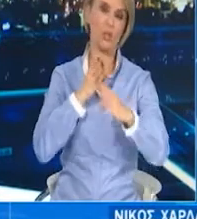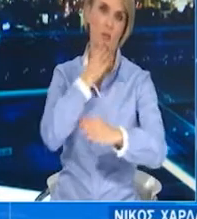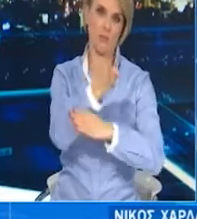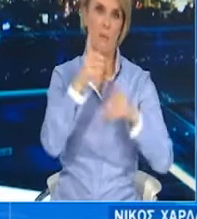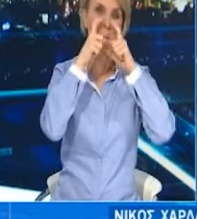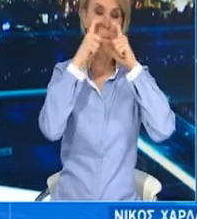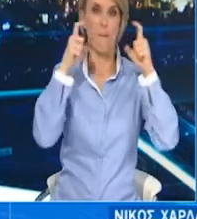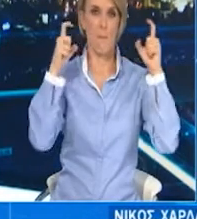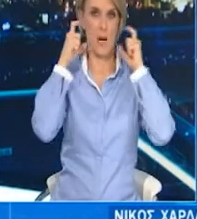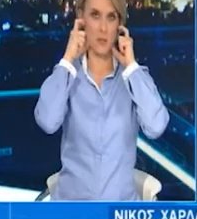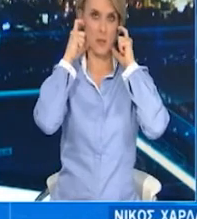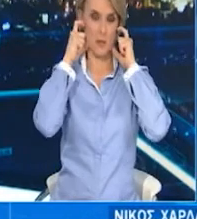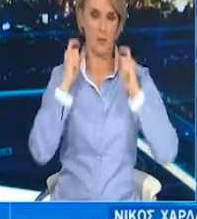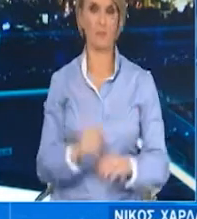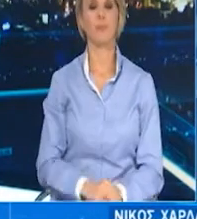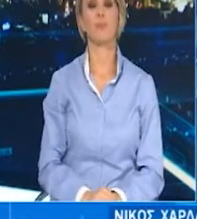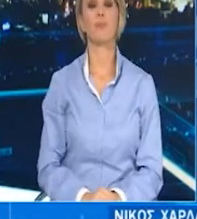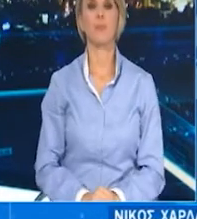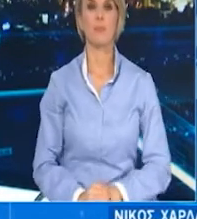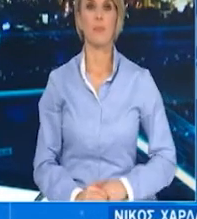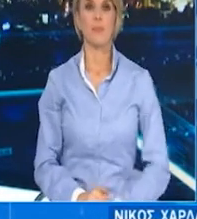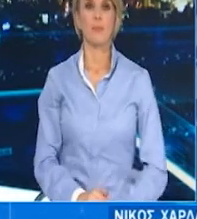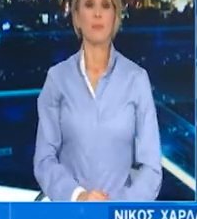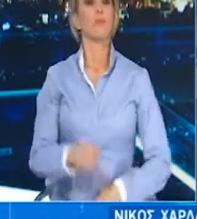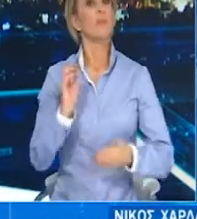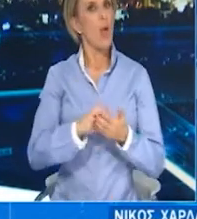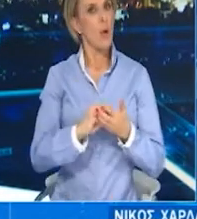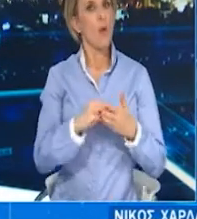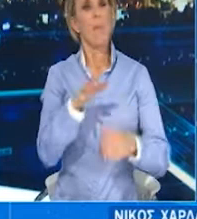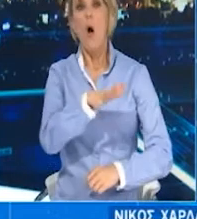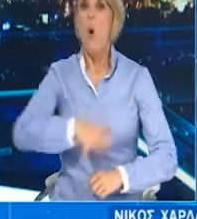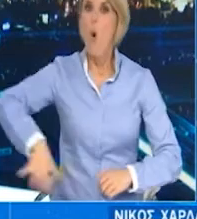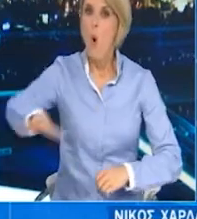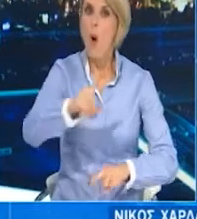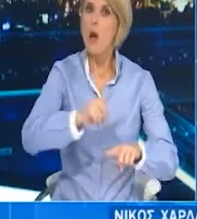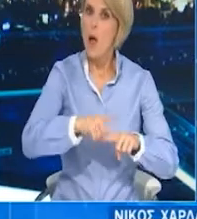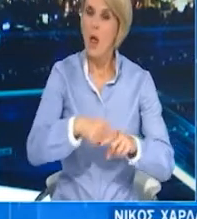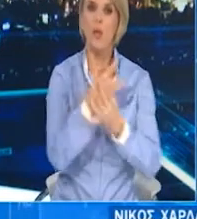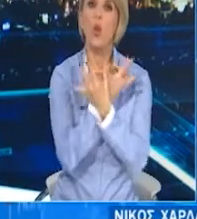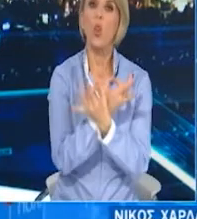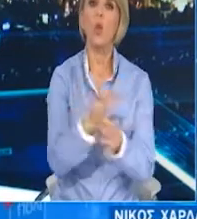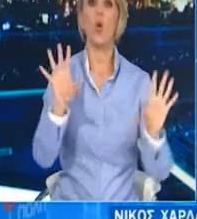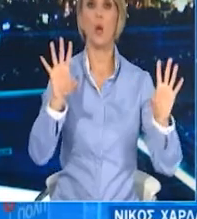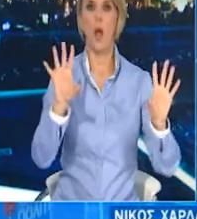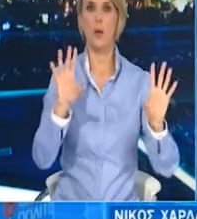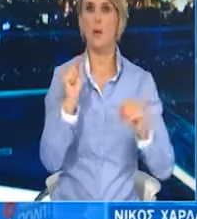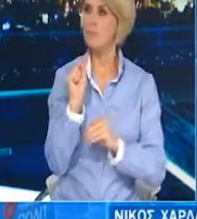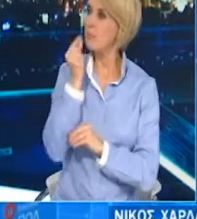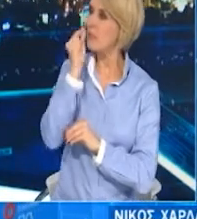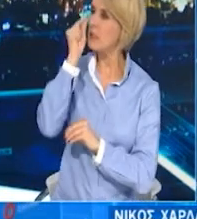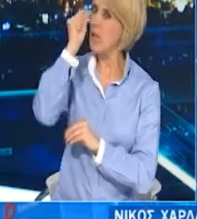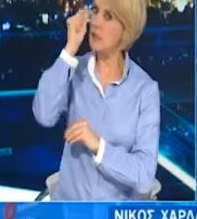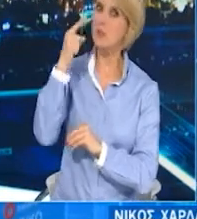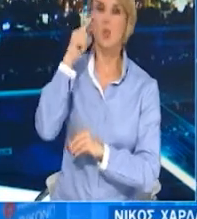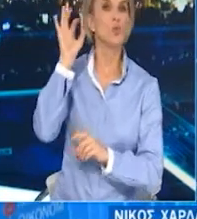λατρείας. Στη συνέχεια θα ήθελα να αναφερθώ στη διενέργεια δωρεάν δειγματοληπτικών ελέγχων σε όλη τη χώρα, που αποσκοπούν στην παρακολούθηση της διασποράς του ιού στην